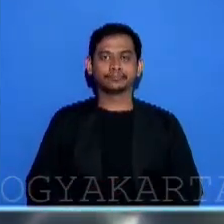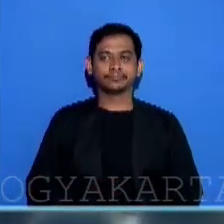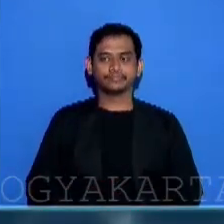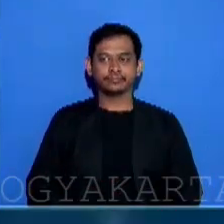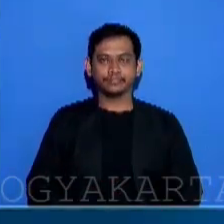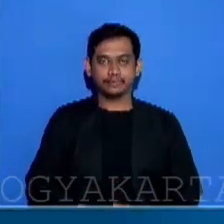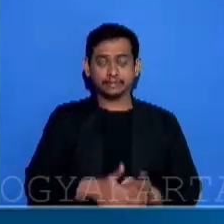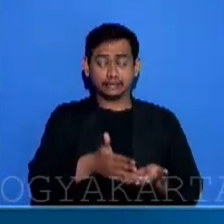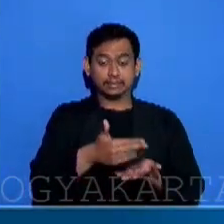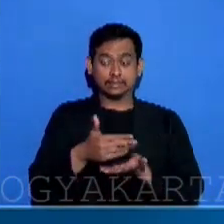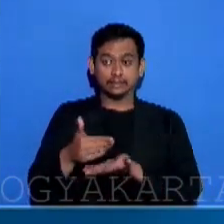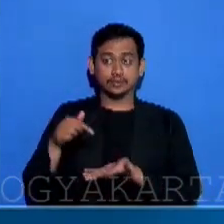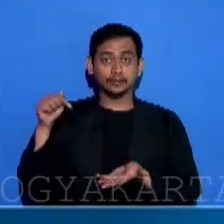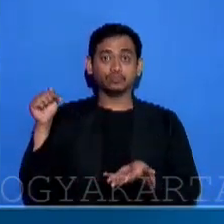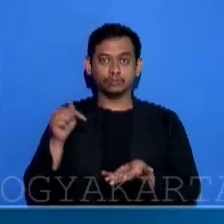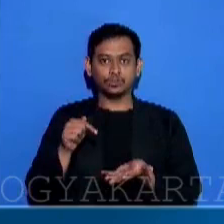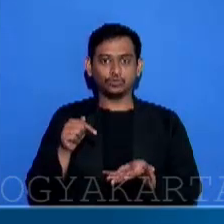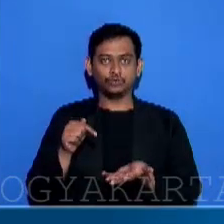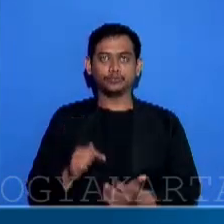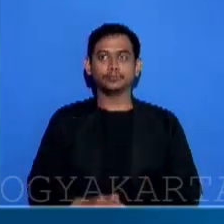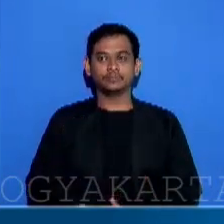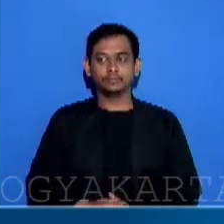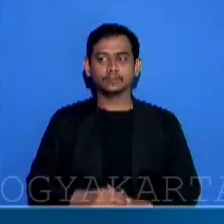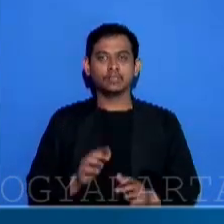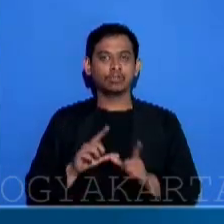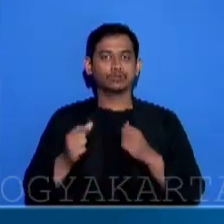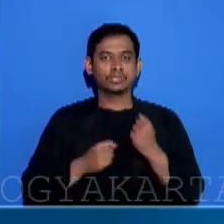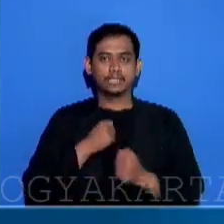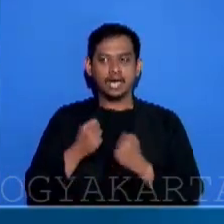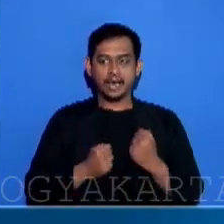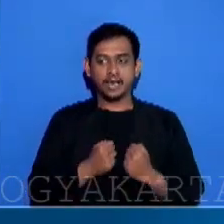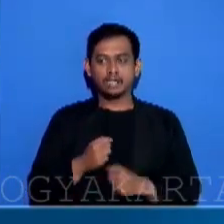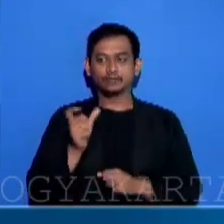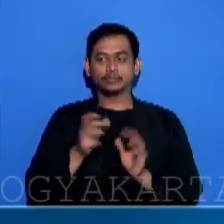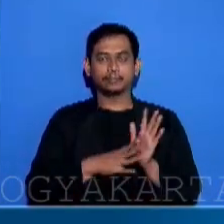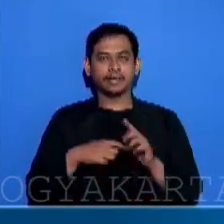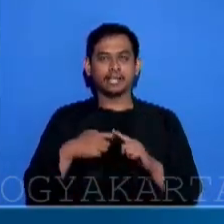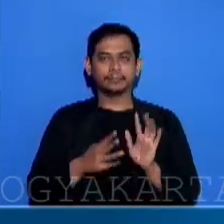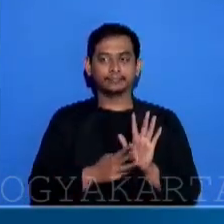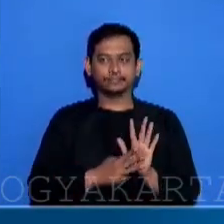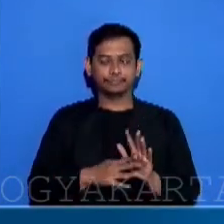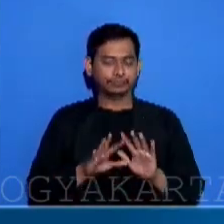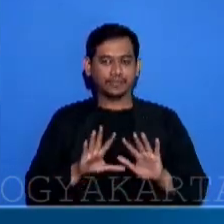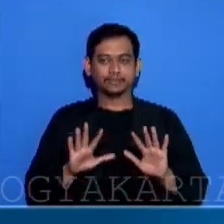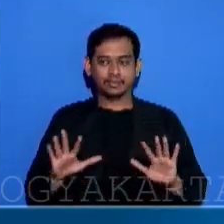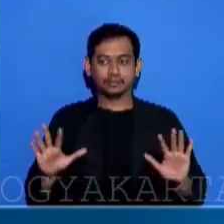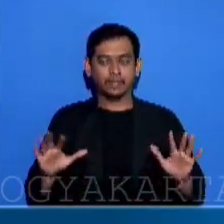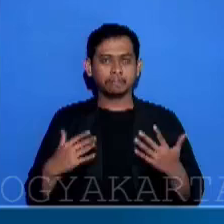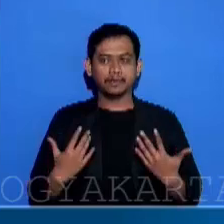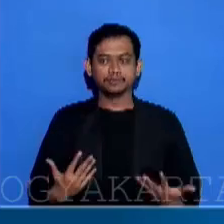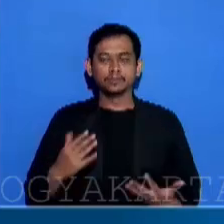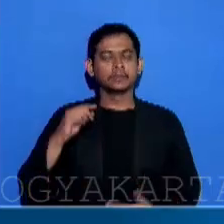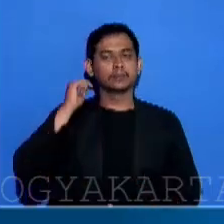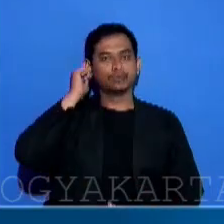tersebut membuktikan kalau wira usaha atau para pelaku UMKM ini banyak didominasi oleh kaum perempuan.